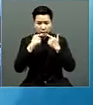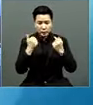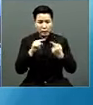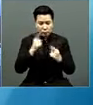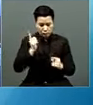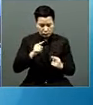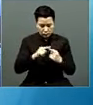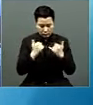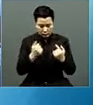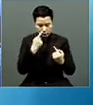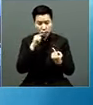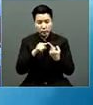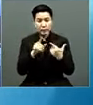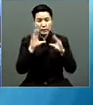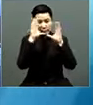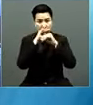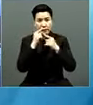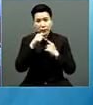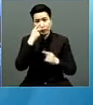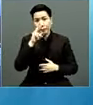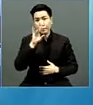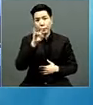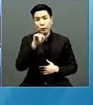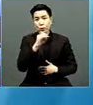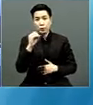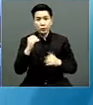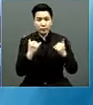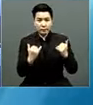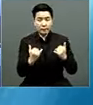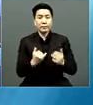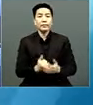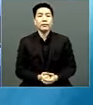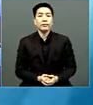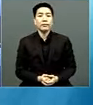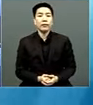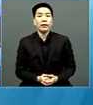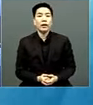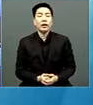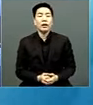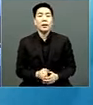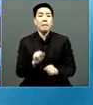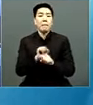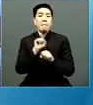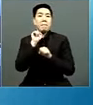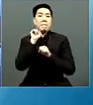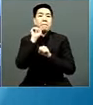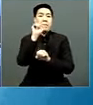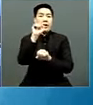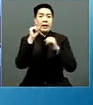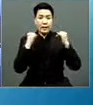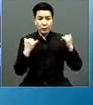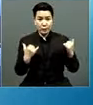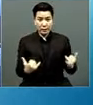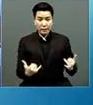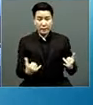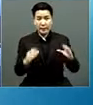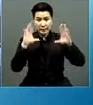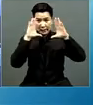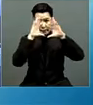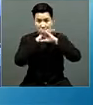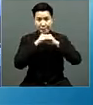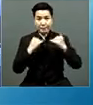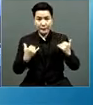แน่ๆแต่2ทุ่มอันนั้นเดี๋ยวดูเวลาอีกทีหนึ่งนะครับถ้าการประกาศในช่วงวันนี้ไม่ค่ำวันนี้ก็พรุ่